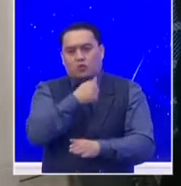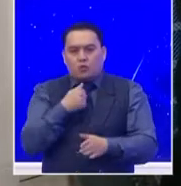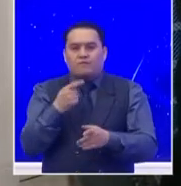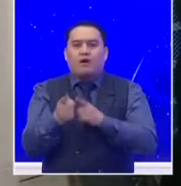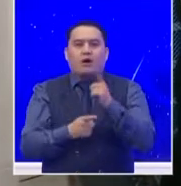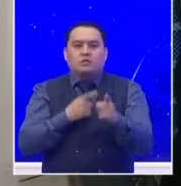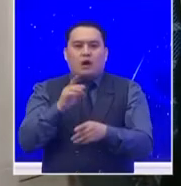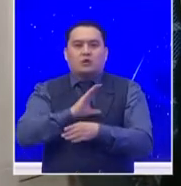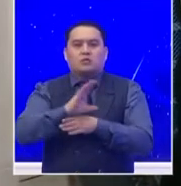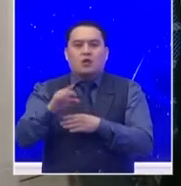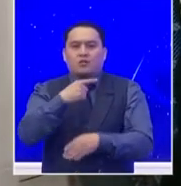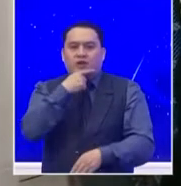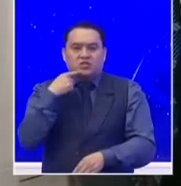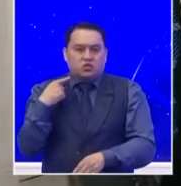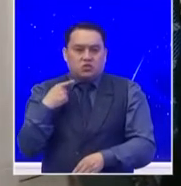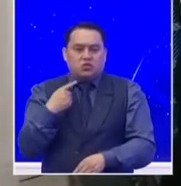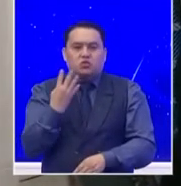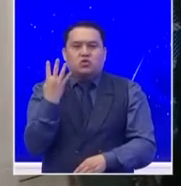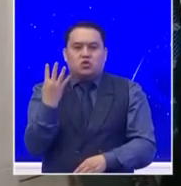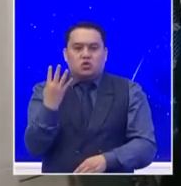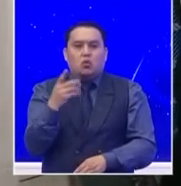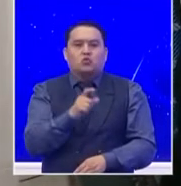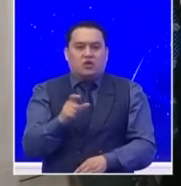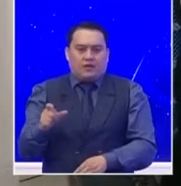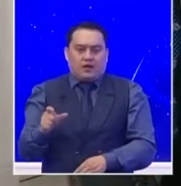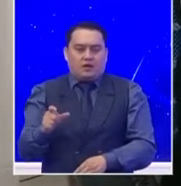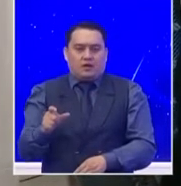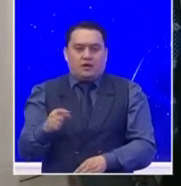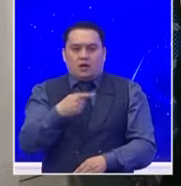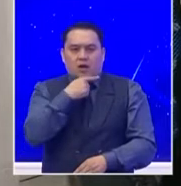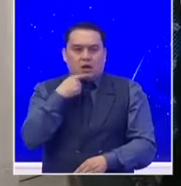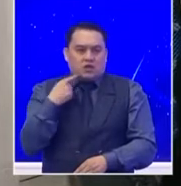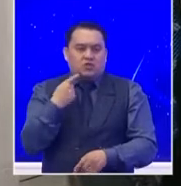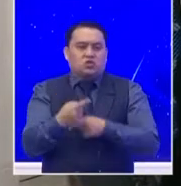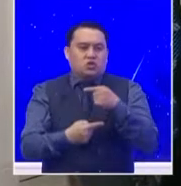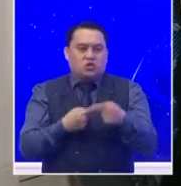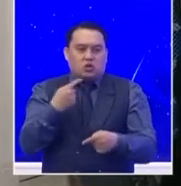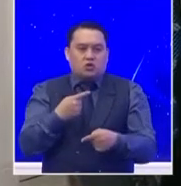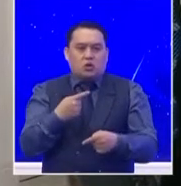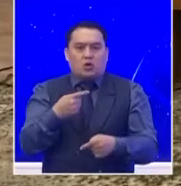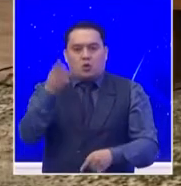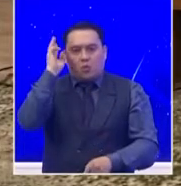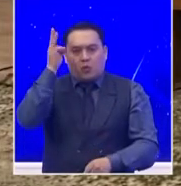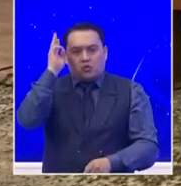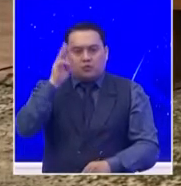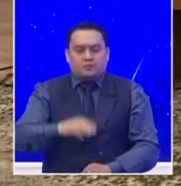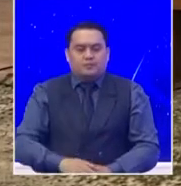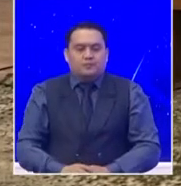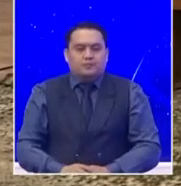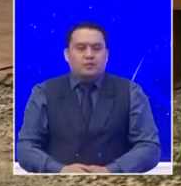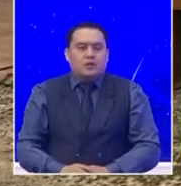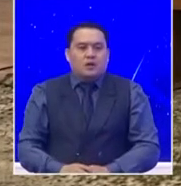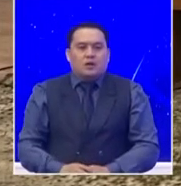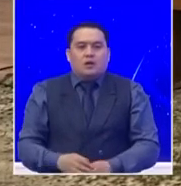восстановили, отправили в Россию 4 граждан, вот российских граждан, через генеральное консульство. Общество к бездомным